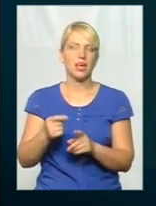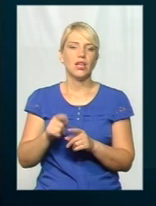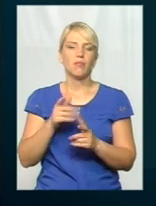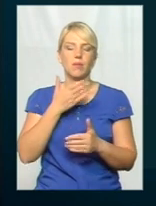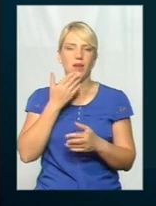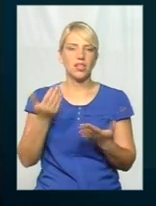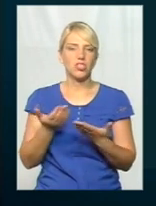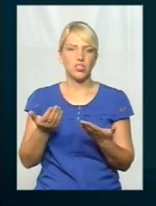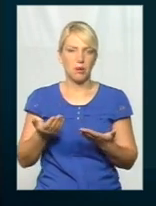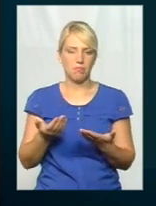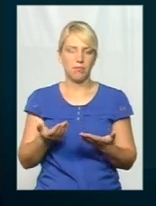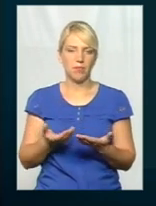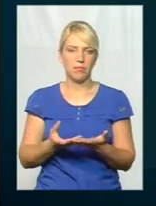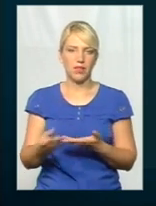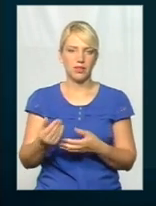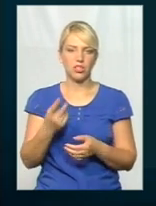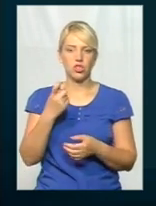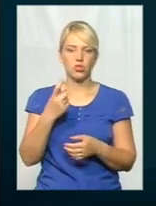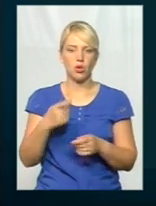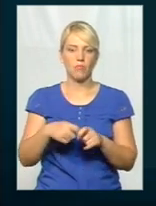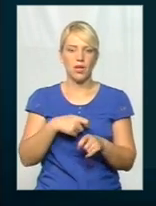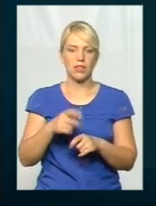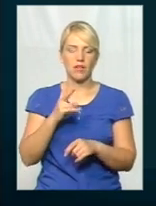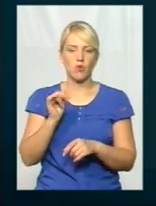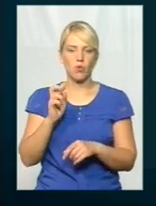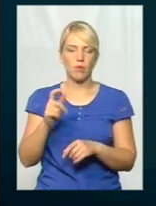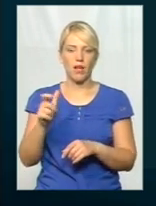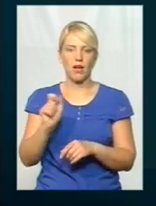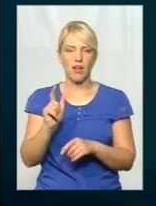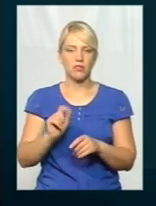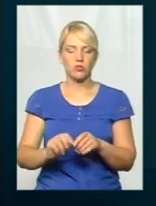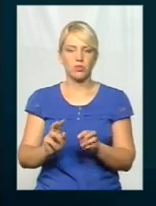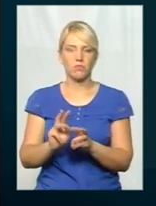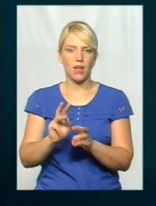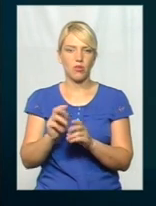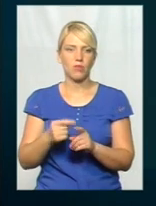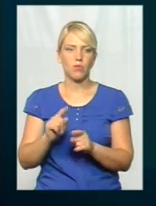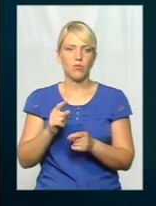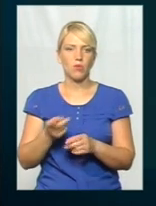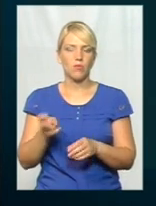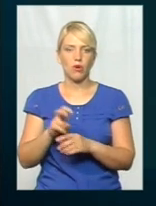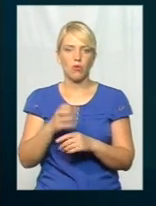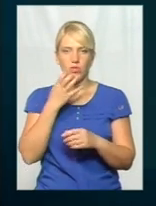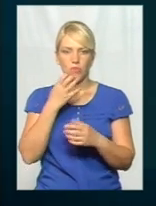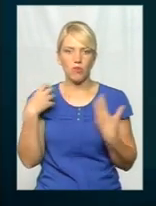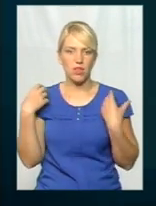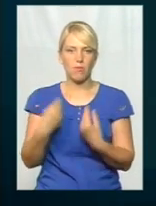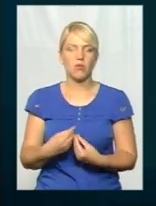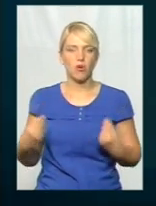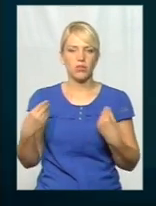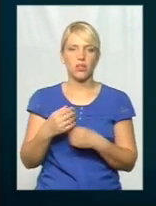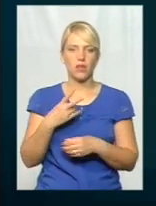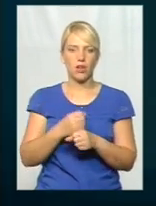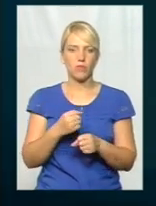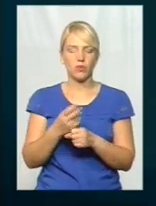так буквально 100 метрів кубічних спалюємо газу, щоб тільки чуть-чуть зігріватися, бо приходимо в кілогрейках на роботу. Я от